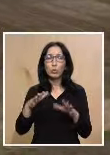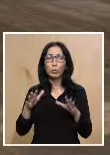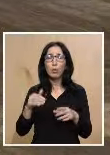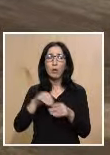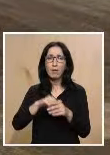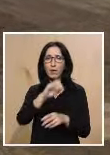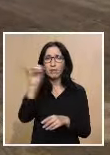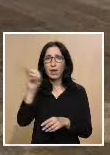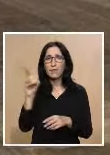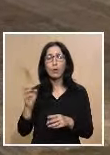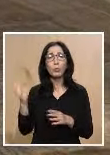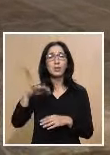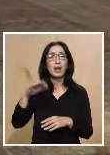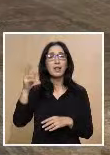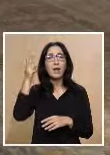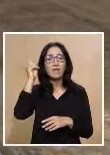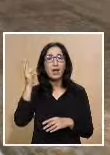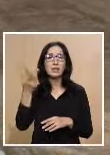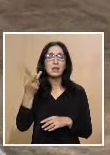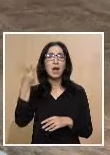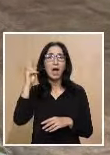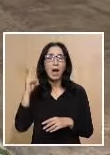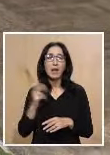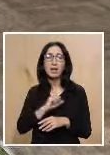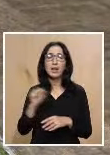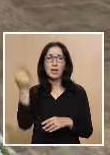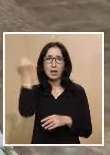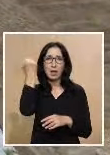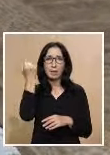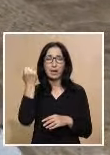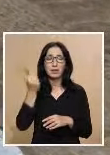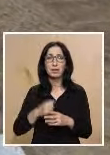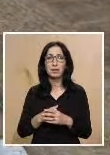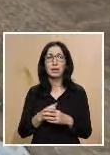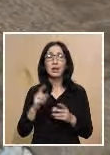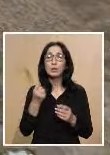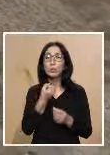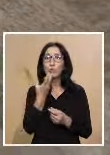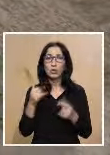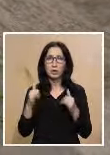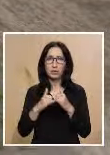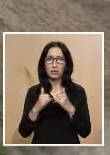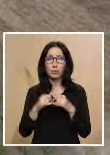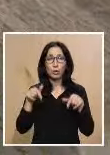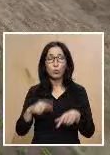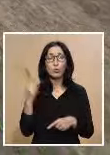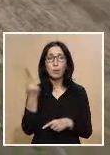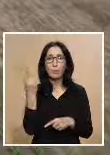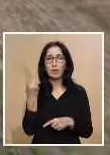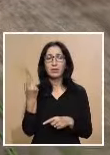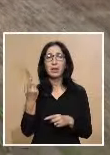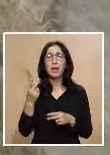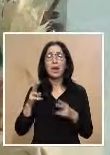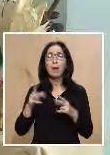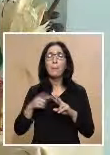подобно в Европа след тези във Франция, Англия и Германия. Заедно с другите десетки първи неща, случили се в Русе, тук са първите